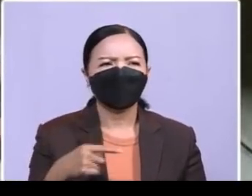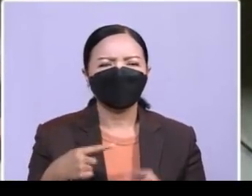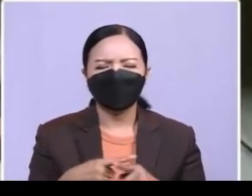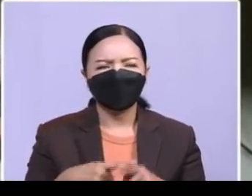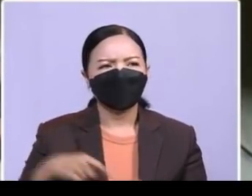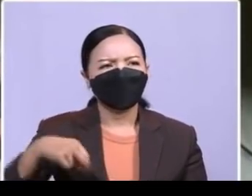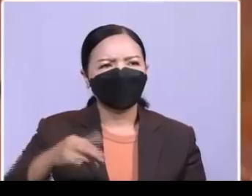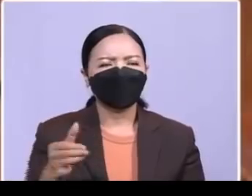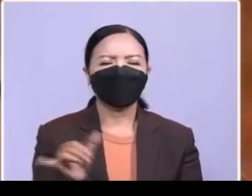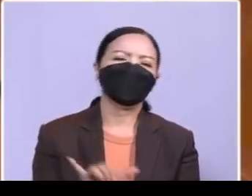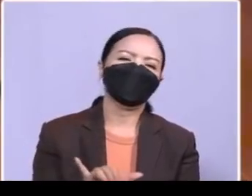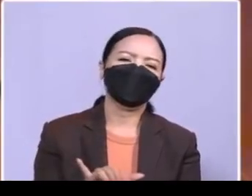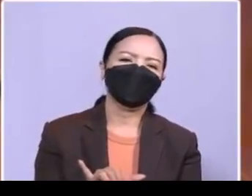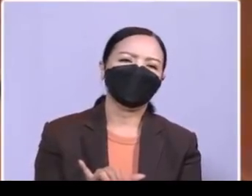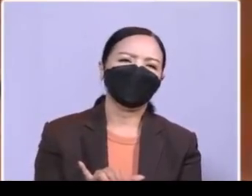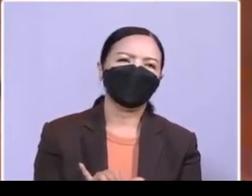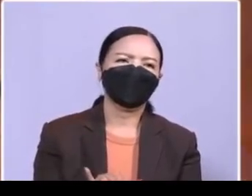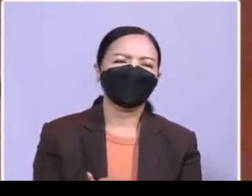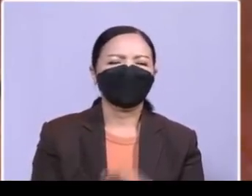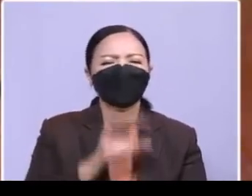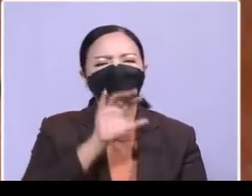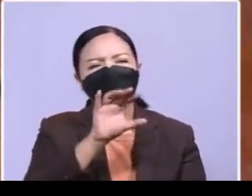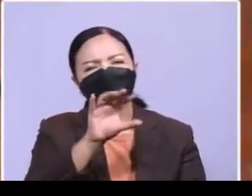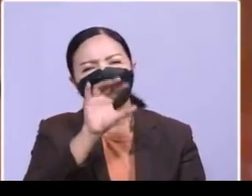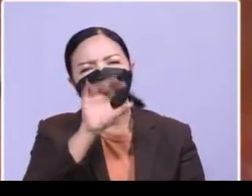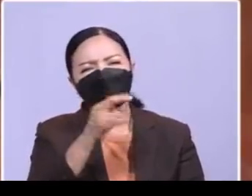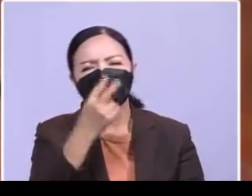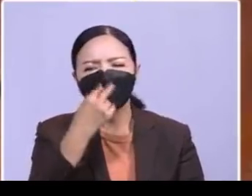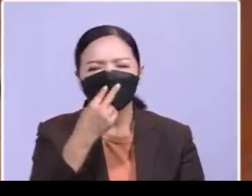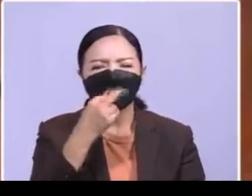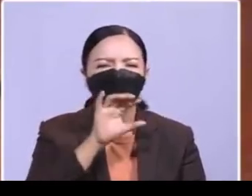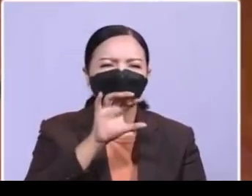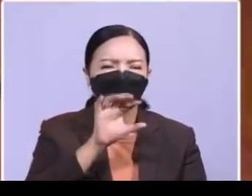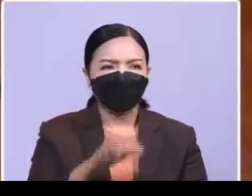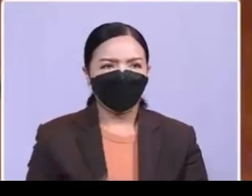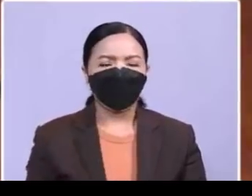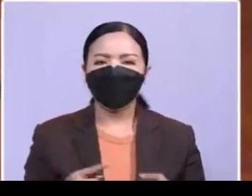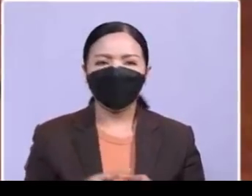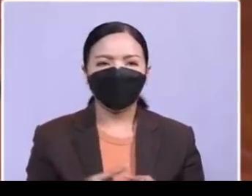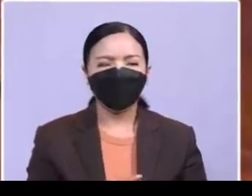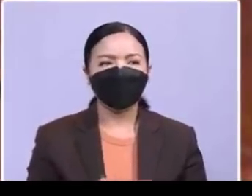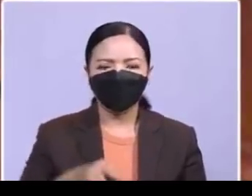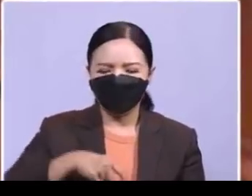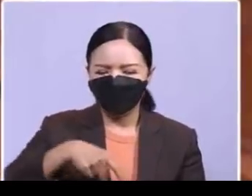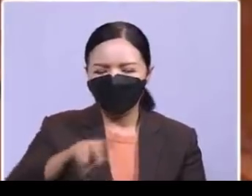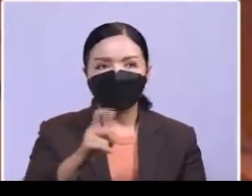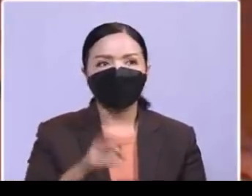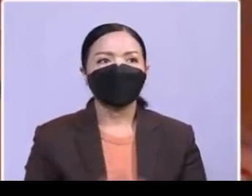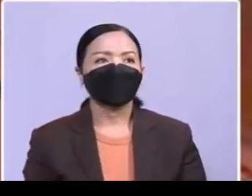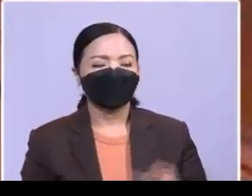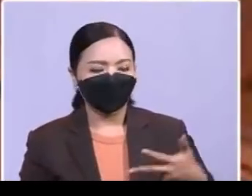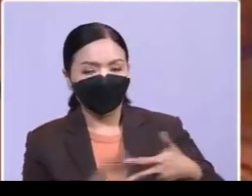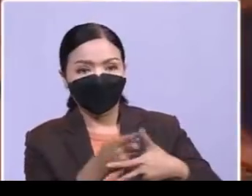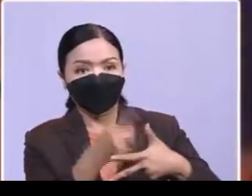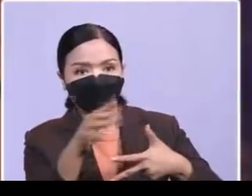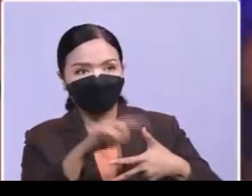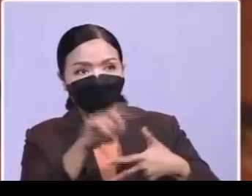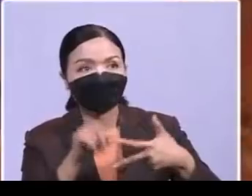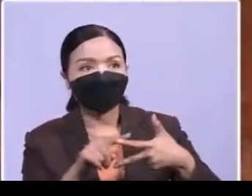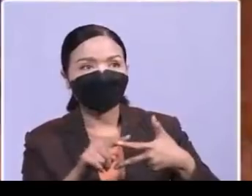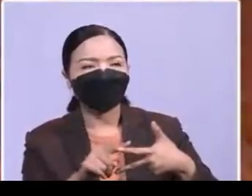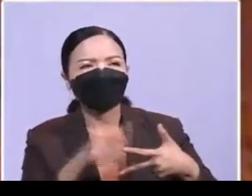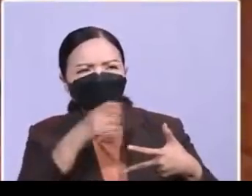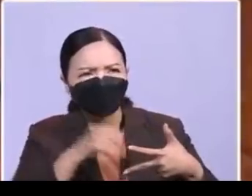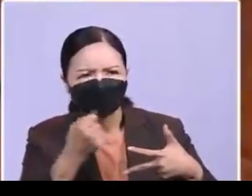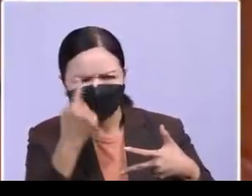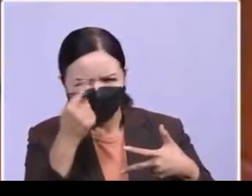ฮะนอนร้องโอดโอยกันอยู่นี่นะฮะยังไม่หมดฮะบริเวณชั้น2ครับเจอหญิงสูง